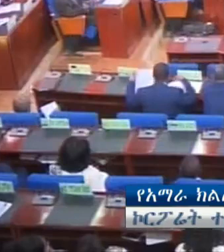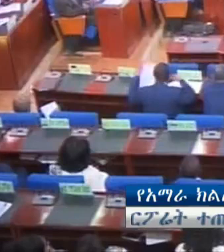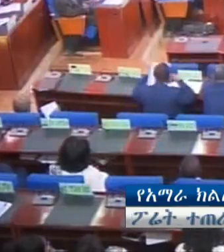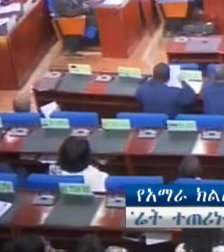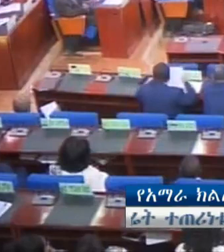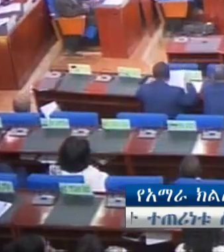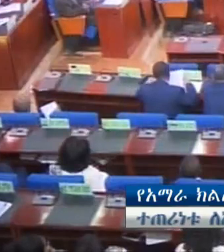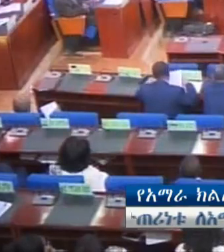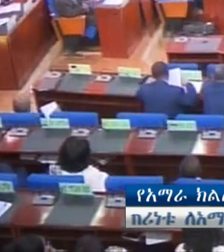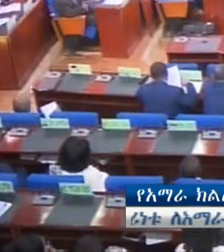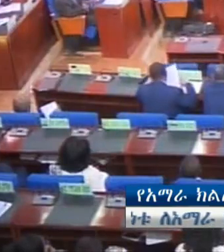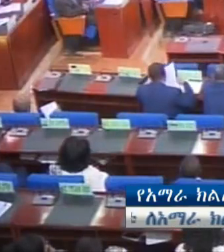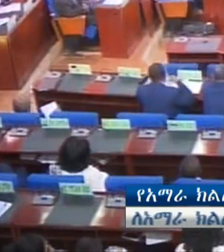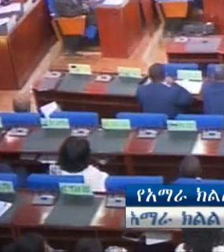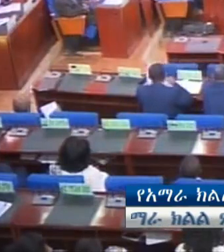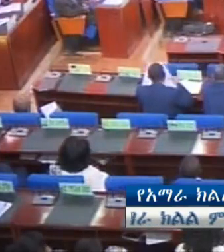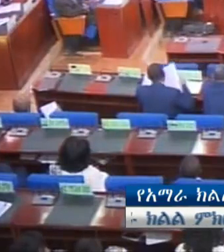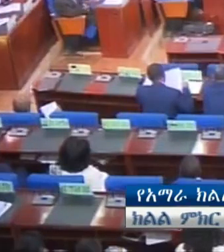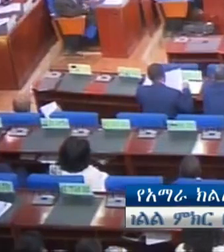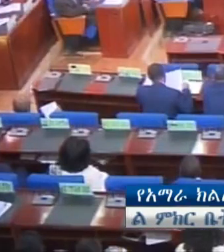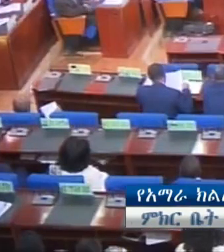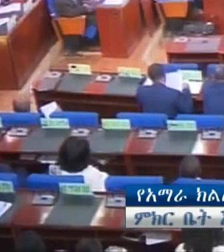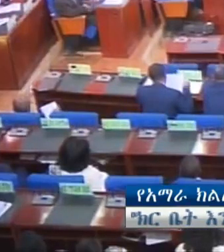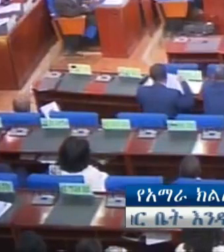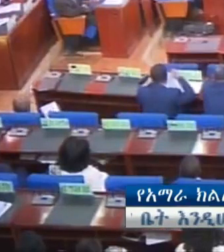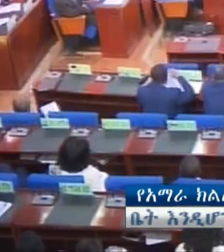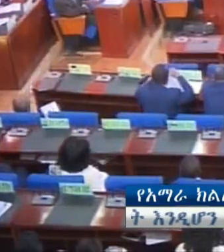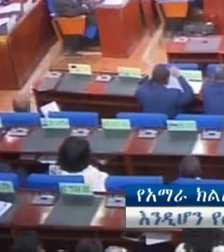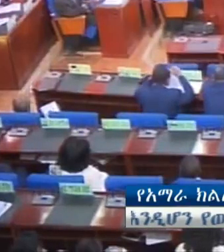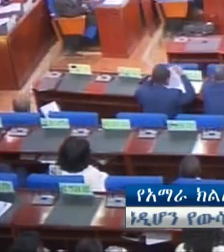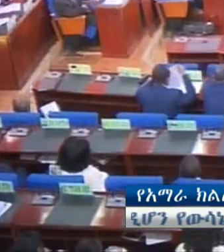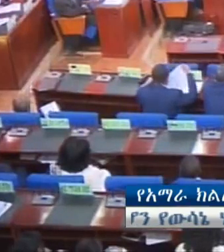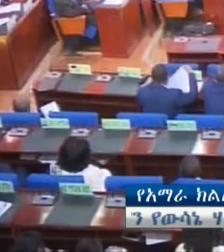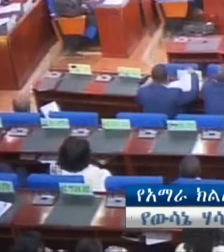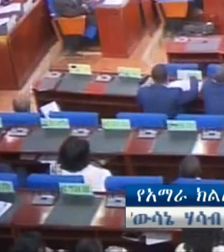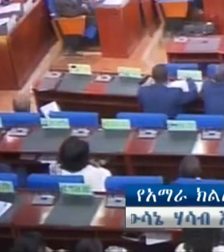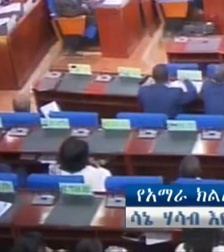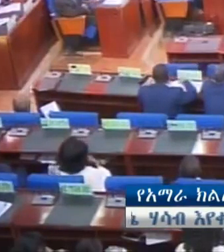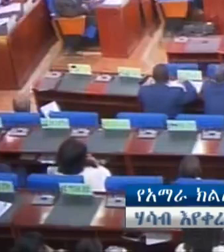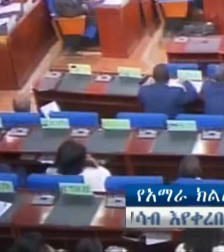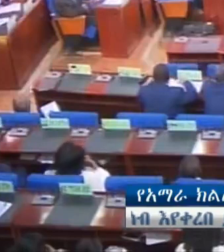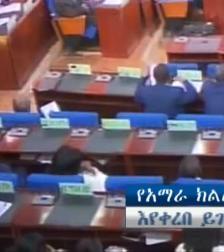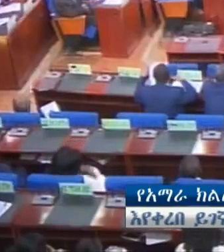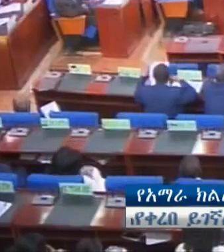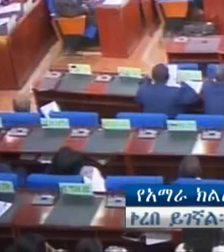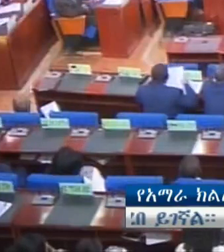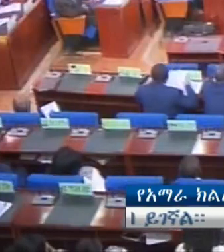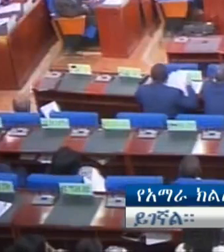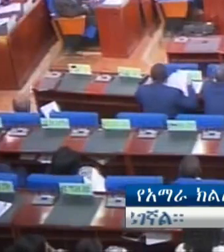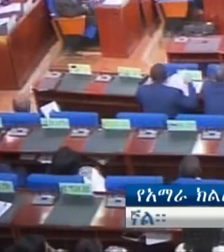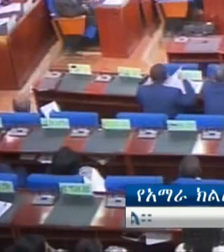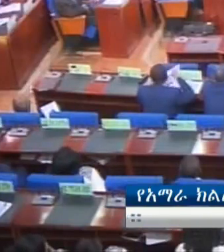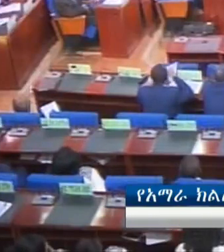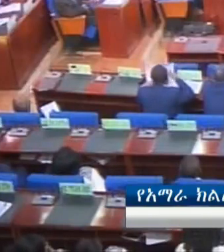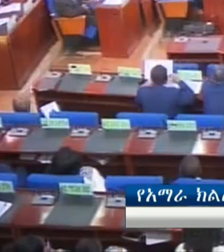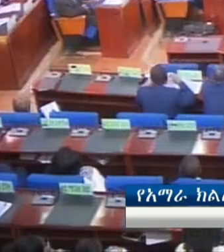ተሞክሯል። አገራዊ ለውጡ እንደመጣ እንደምታውቁት ይሄ ድርጅት ከግለሰብ ባለሀብትነት